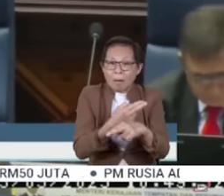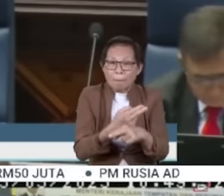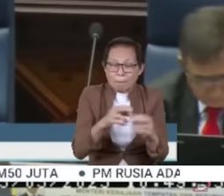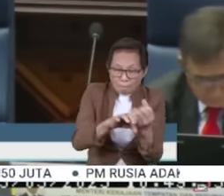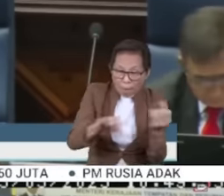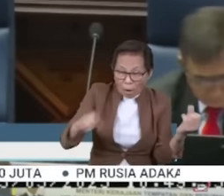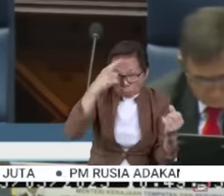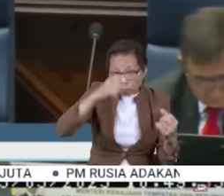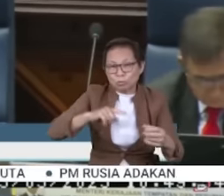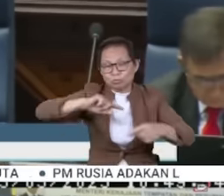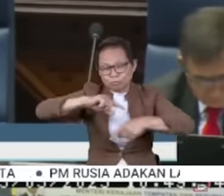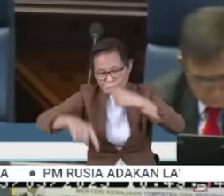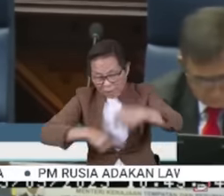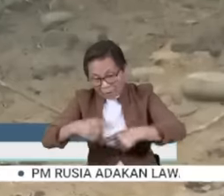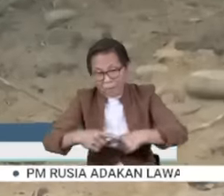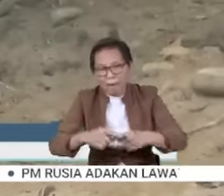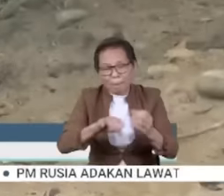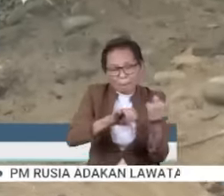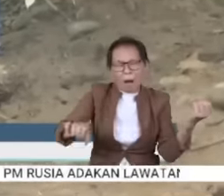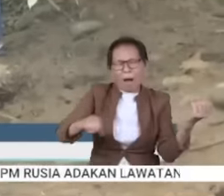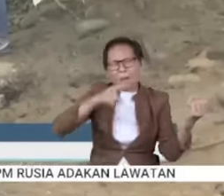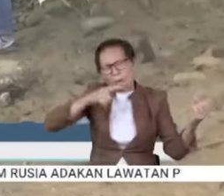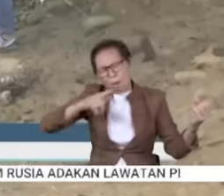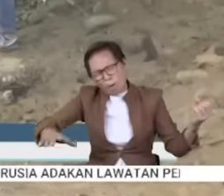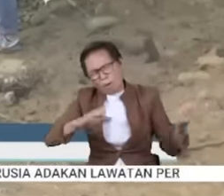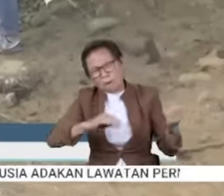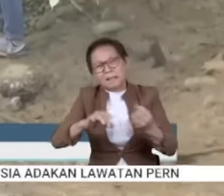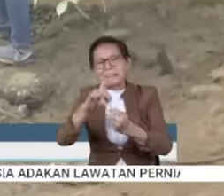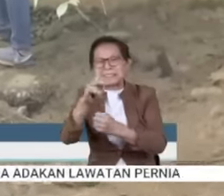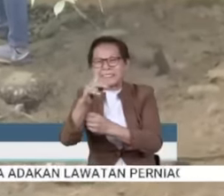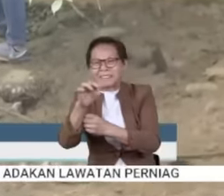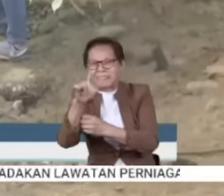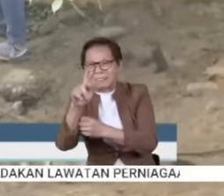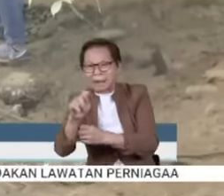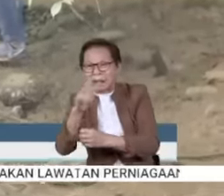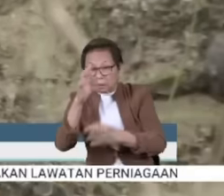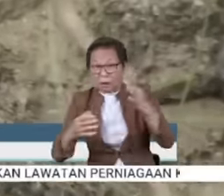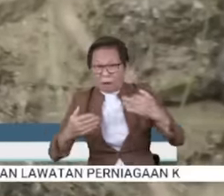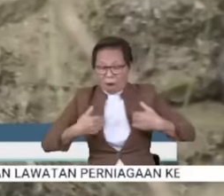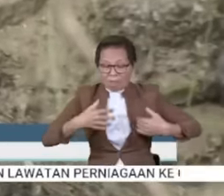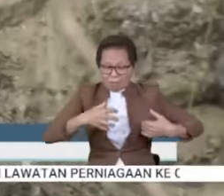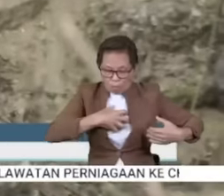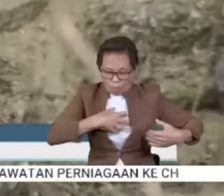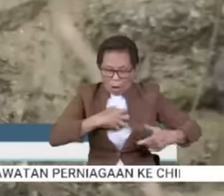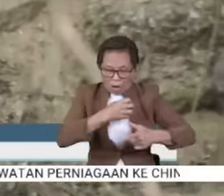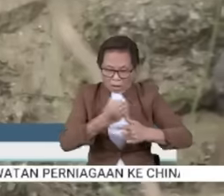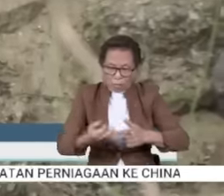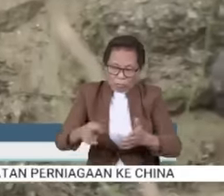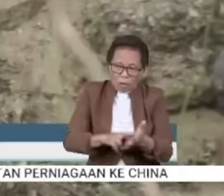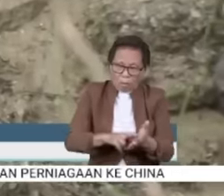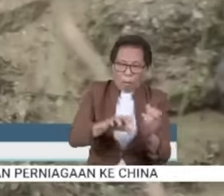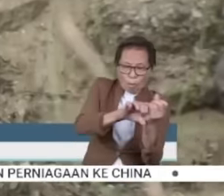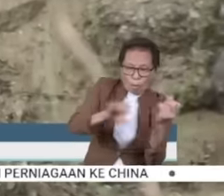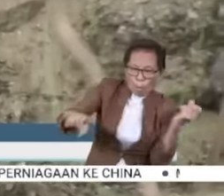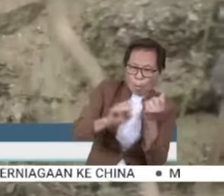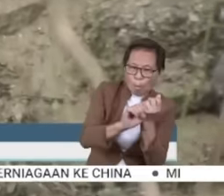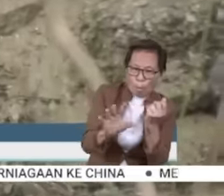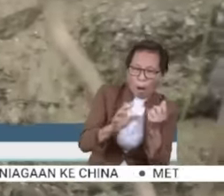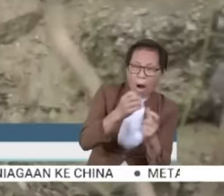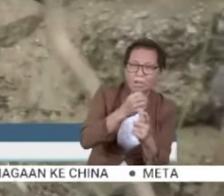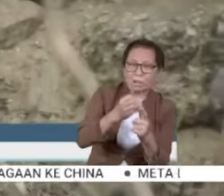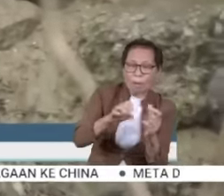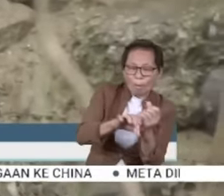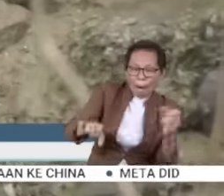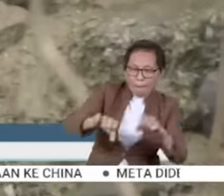menggantikan pahit yang musang dan berkarat Selain itu sekiranya terdapat aduan ataupun laporan kebocoran pahit atau